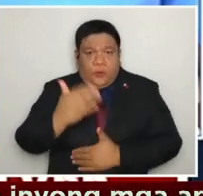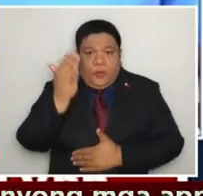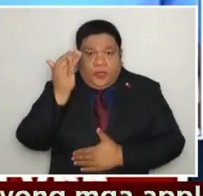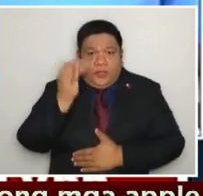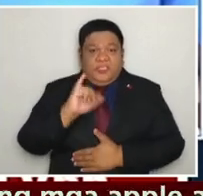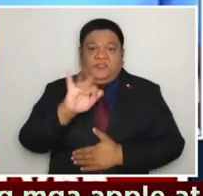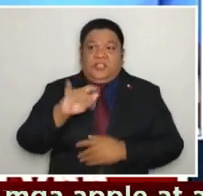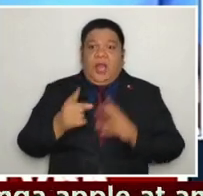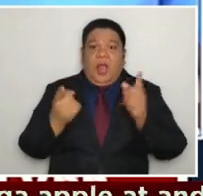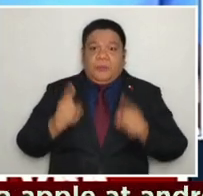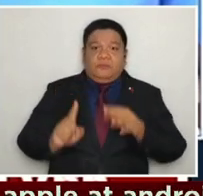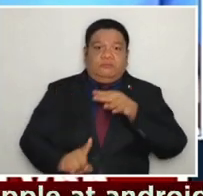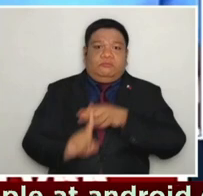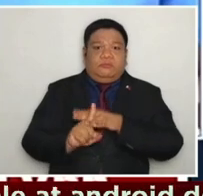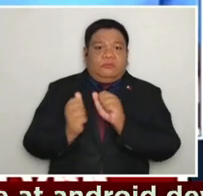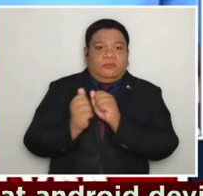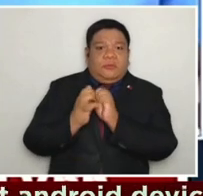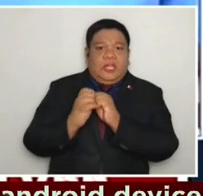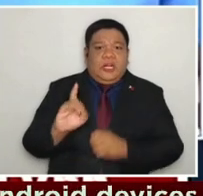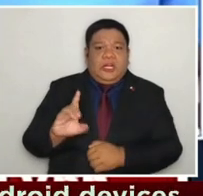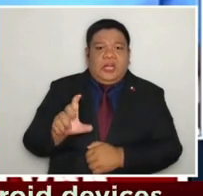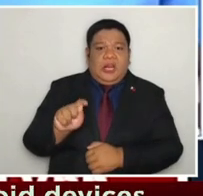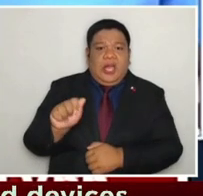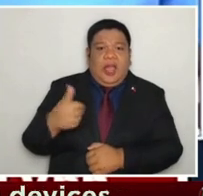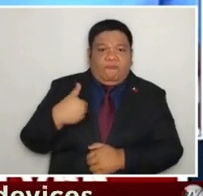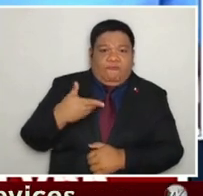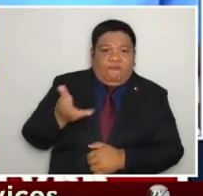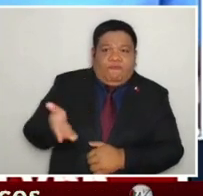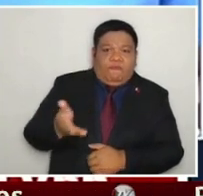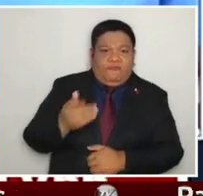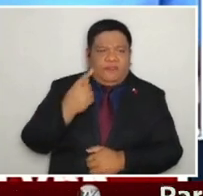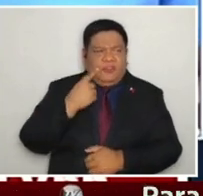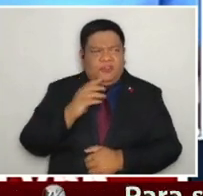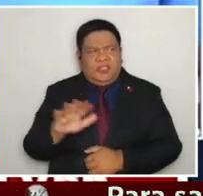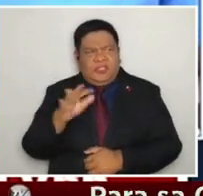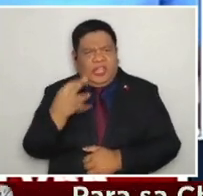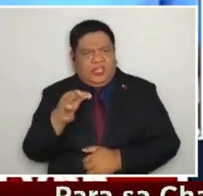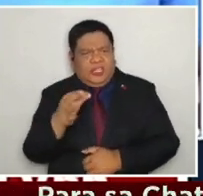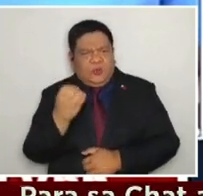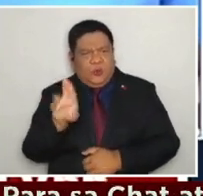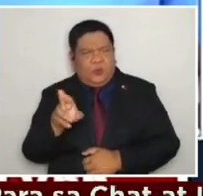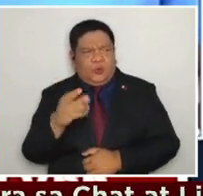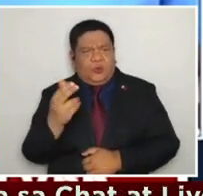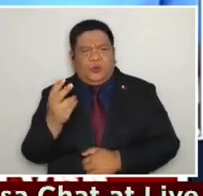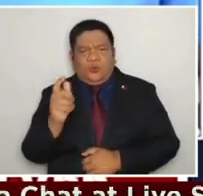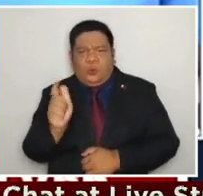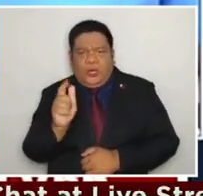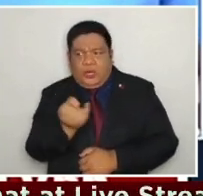variant nga to, out of the 19 or 20 ba yun, 12 yata yung positive.